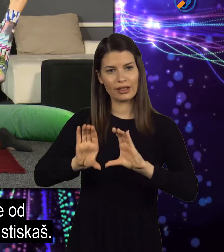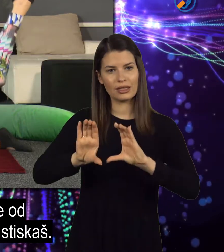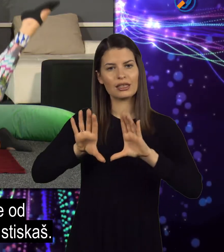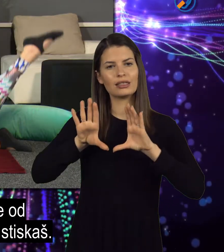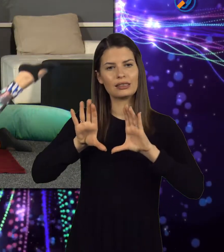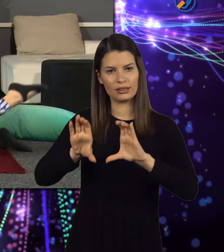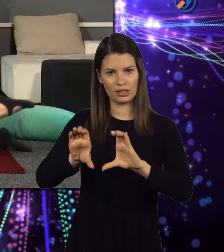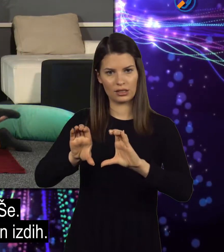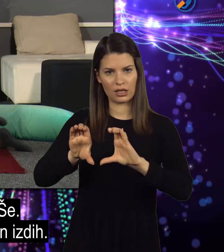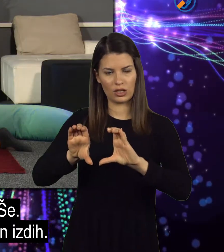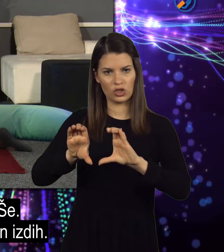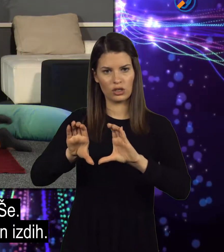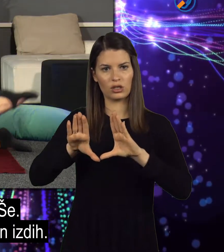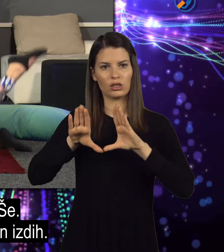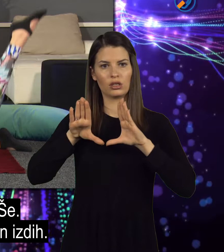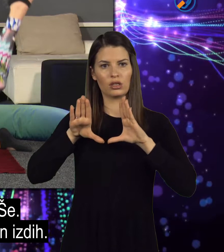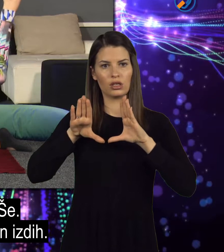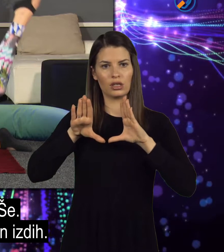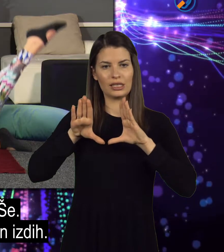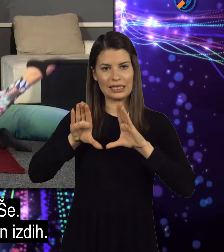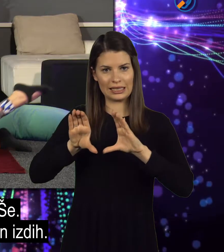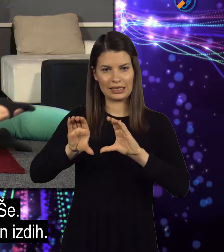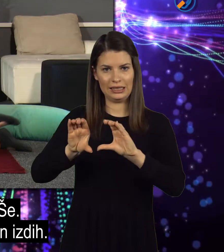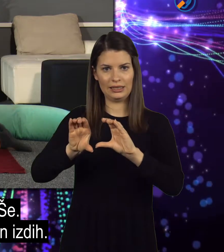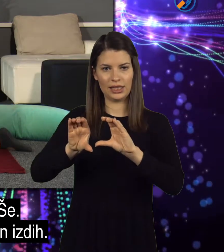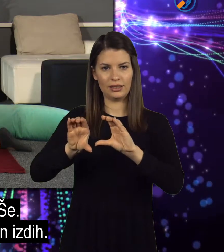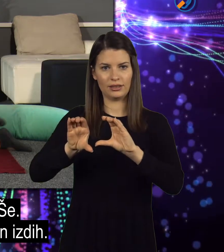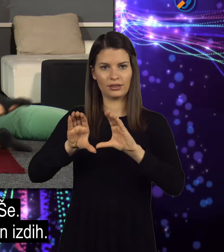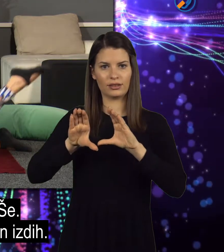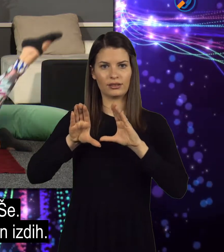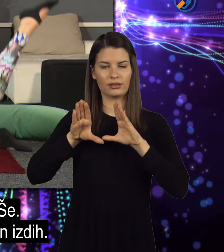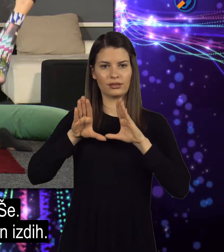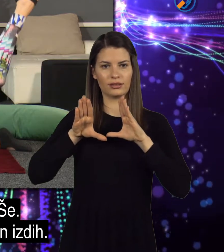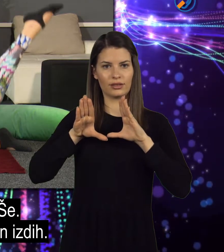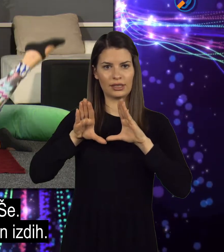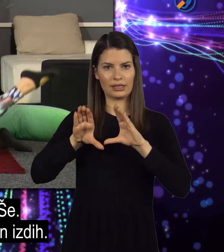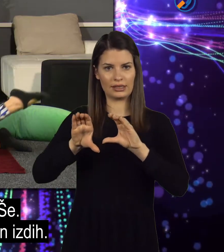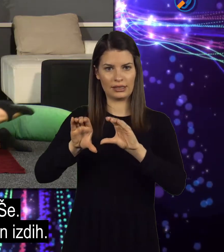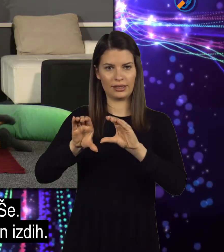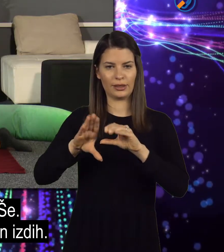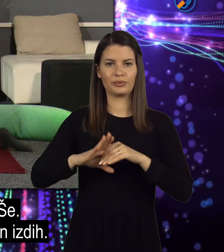zadnjico stiskaš. In stisni. Še, stisni.